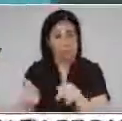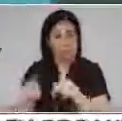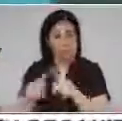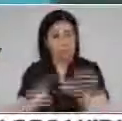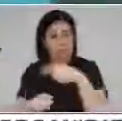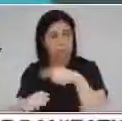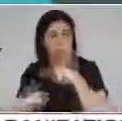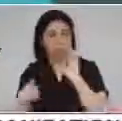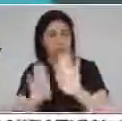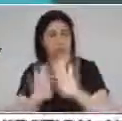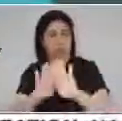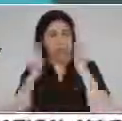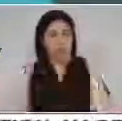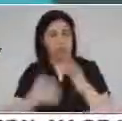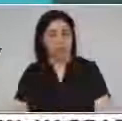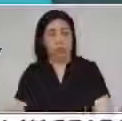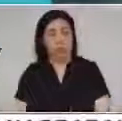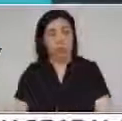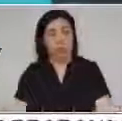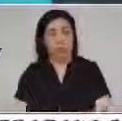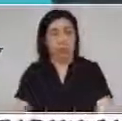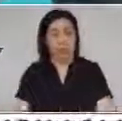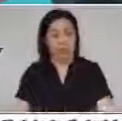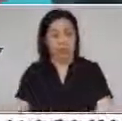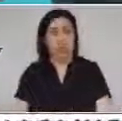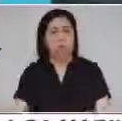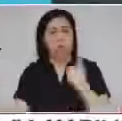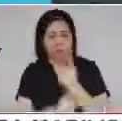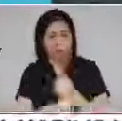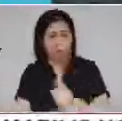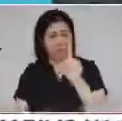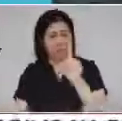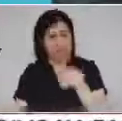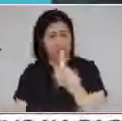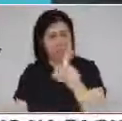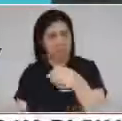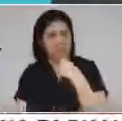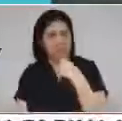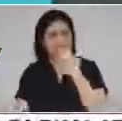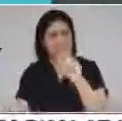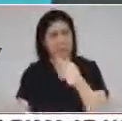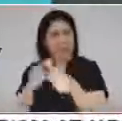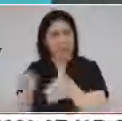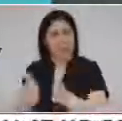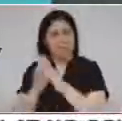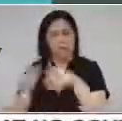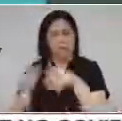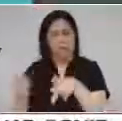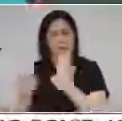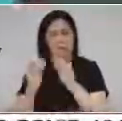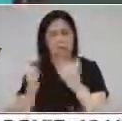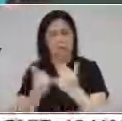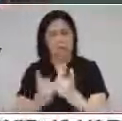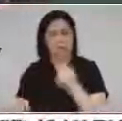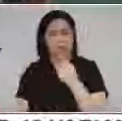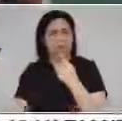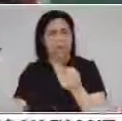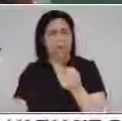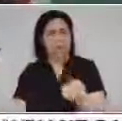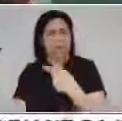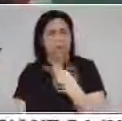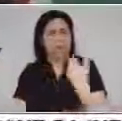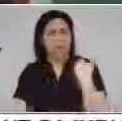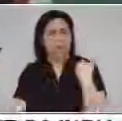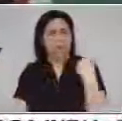Gubat sa Ciudad at yung mga responsible person. Opo. Na managot ay agad-agad namin aaksyonan mo. So